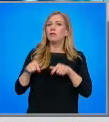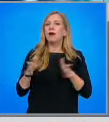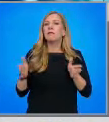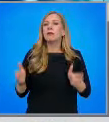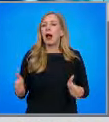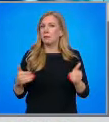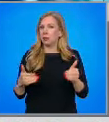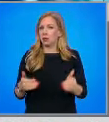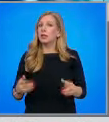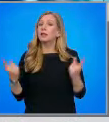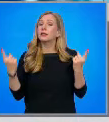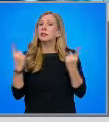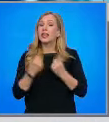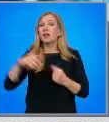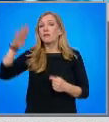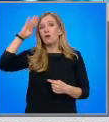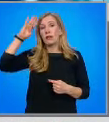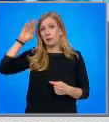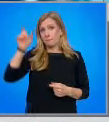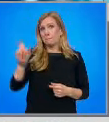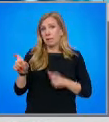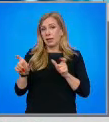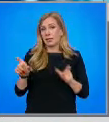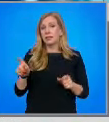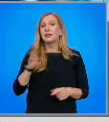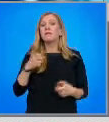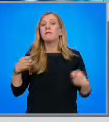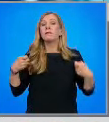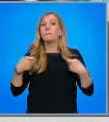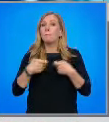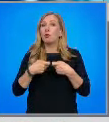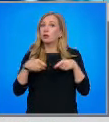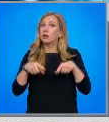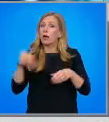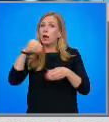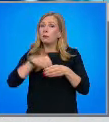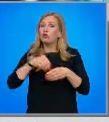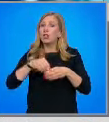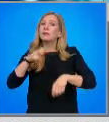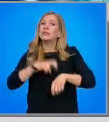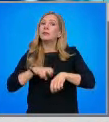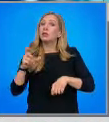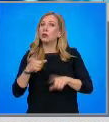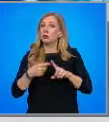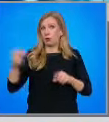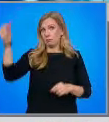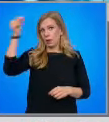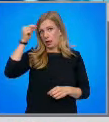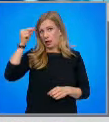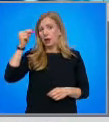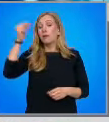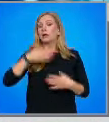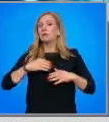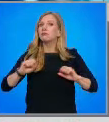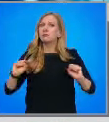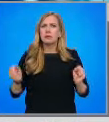на срещата на военните министри от Алианса в Брюксел, в която участва и служебният министър на отбраната Димитър Стоянов. България има